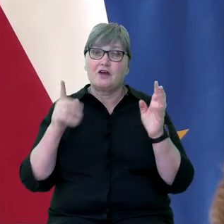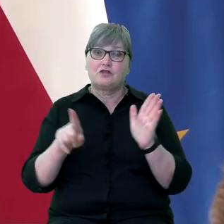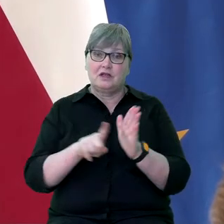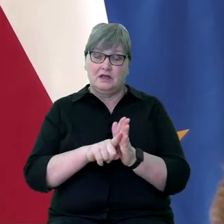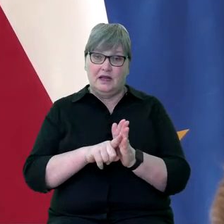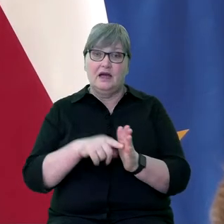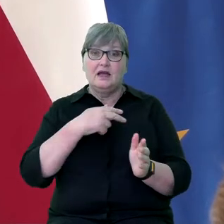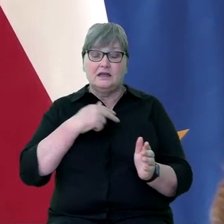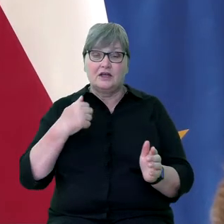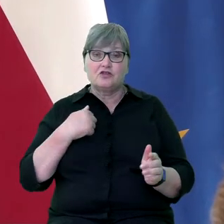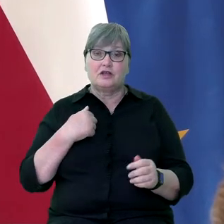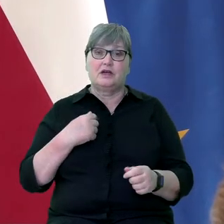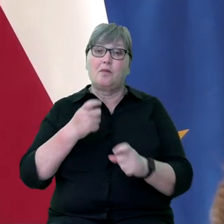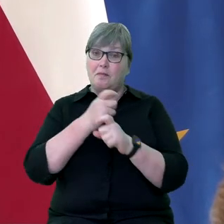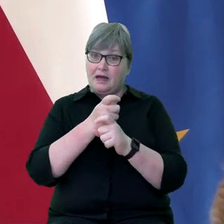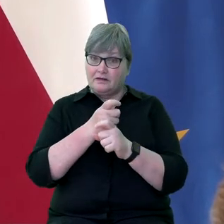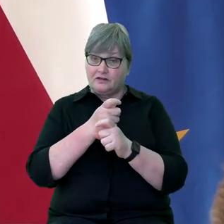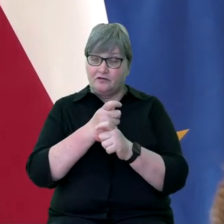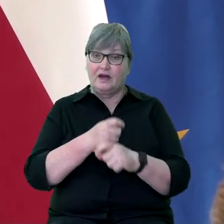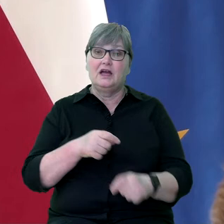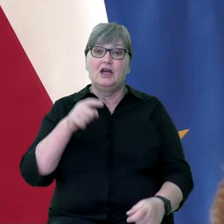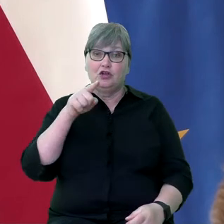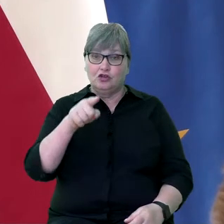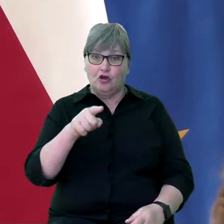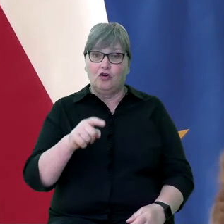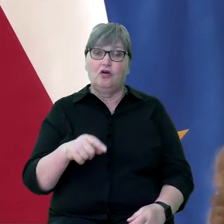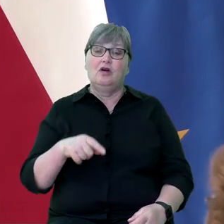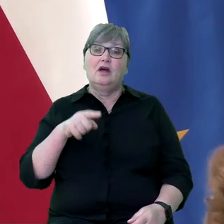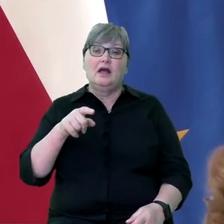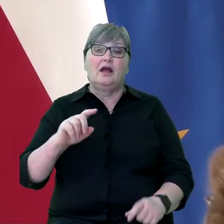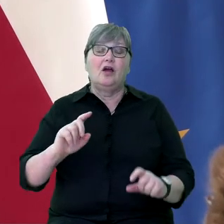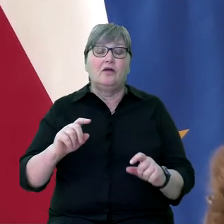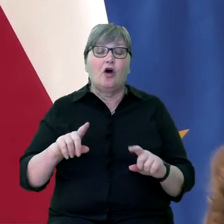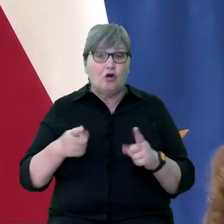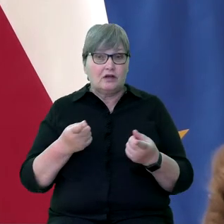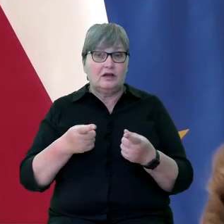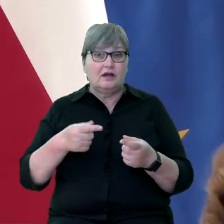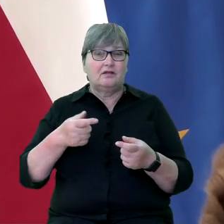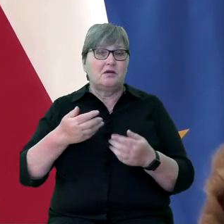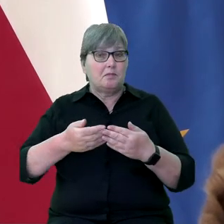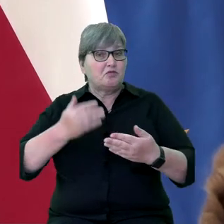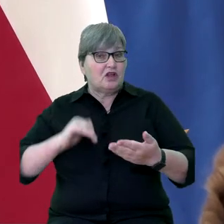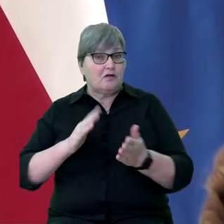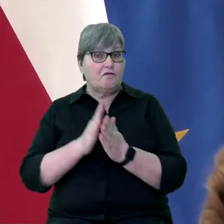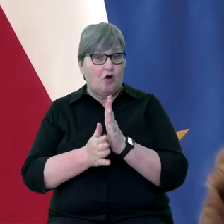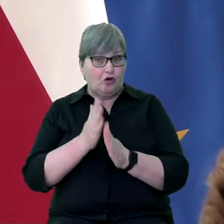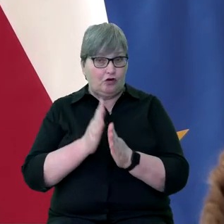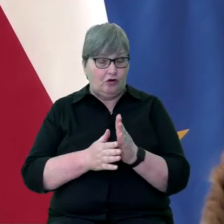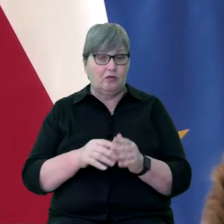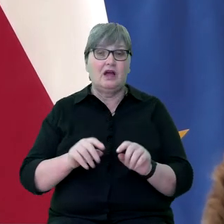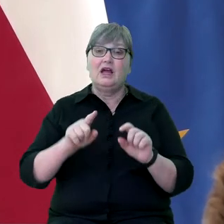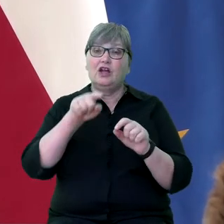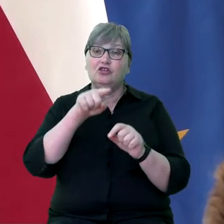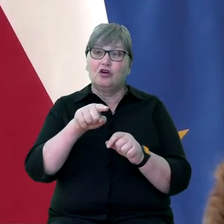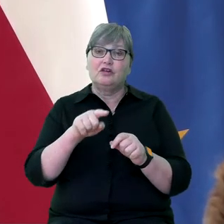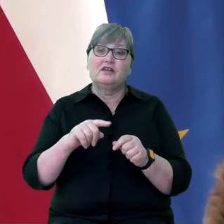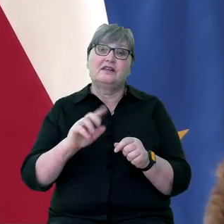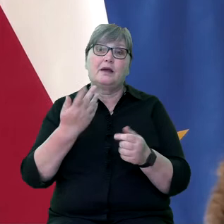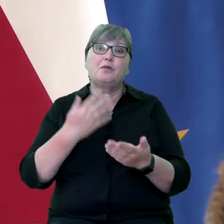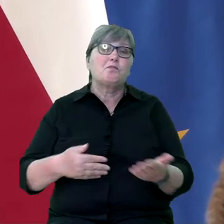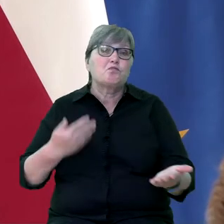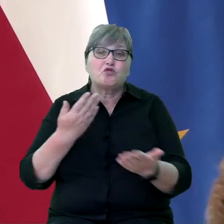okresie międzywojennym. Wydarzenie to inspiruje po dziś dzień wszystkich, którym leży na sercu ideał Polski jako państwa